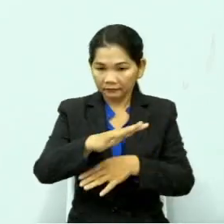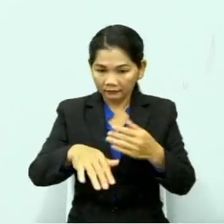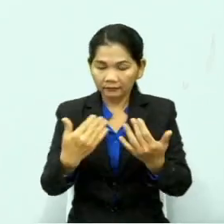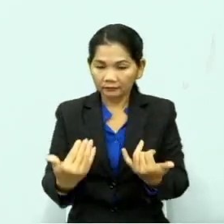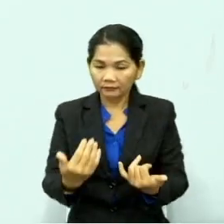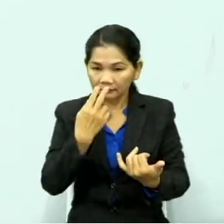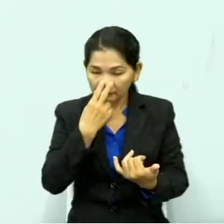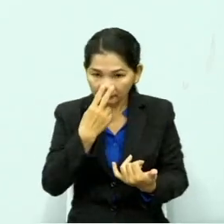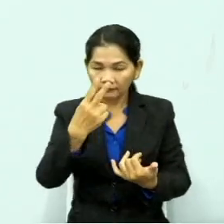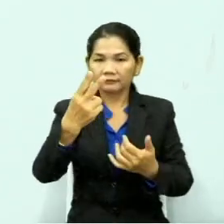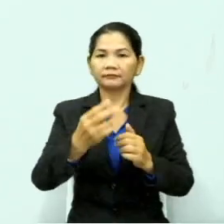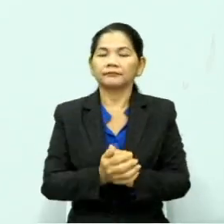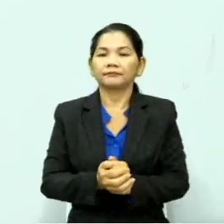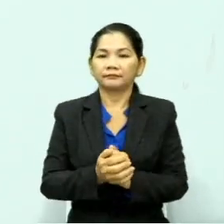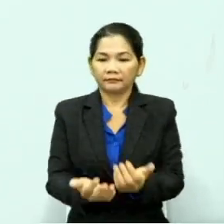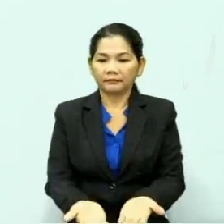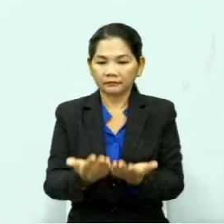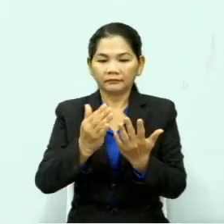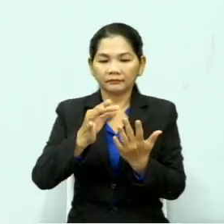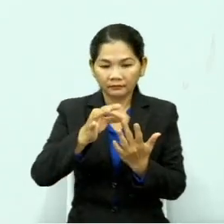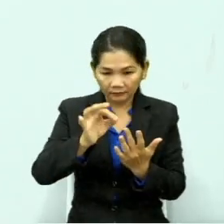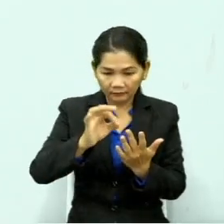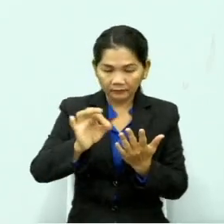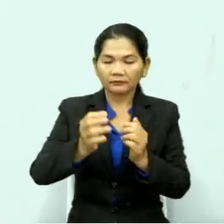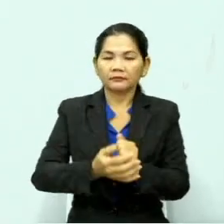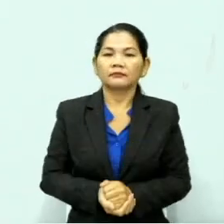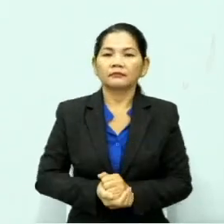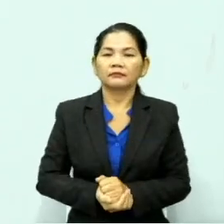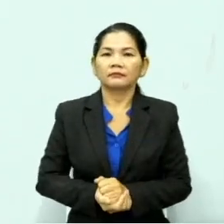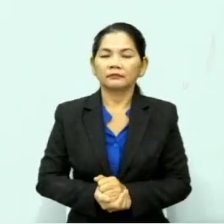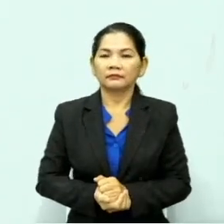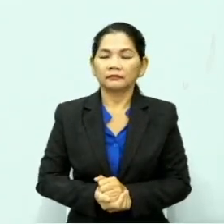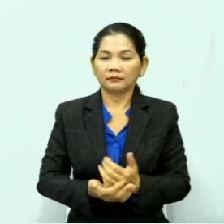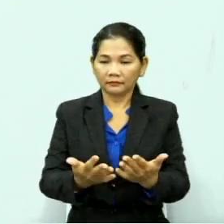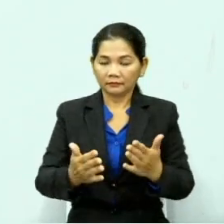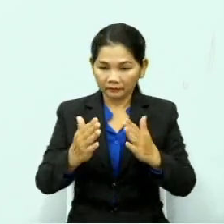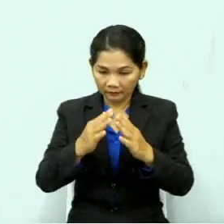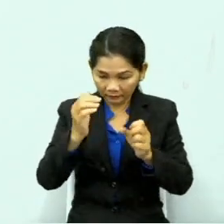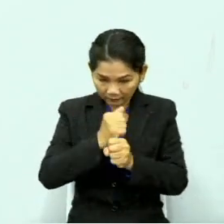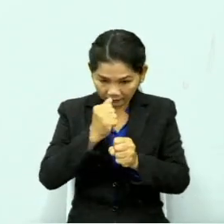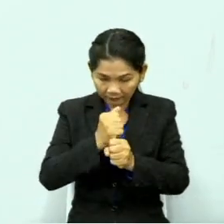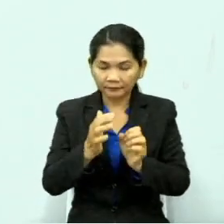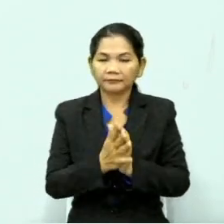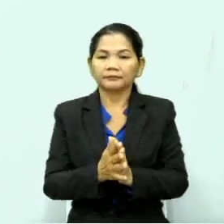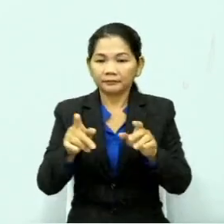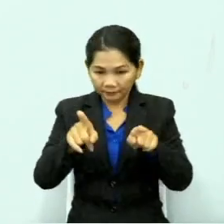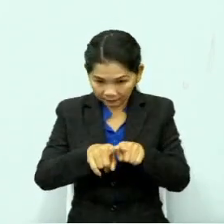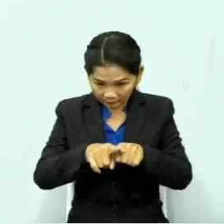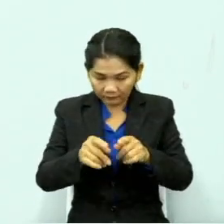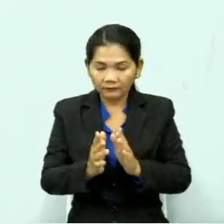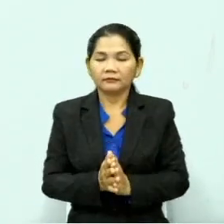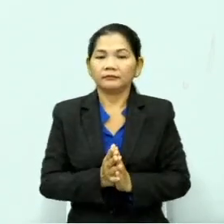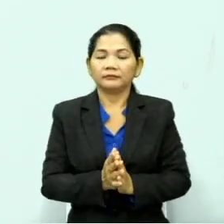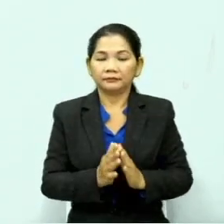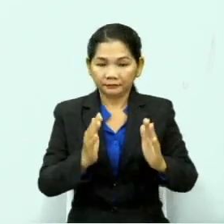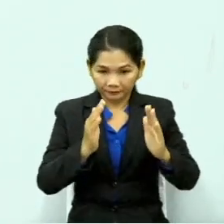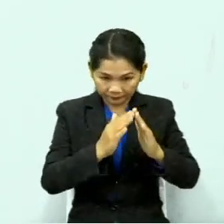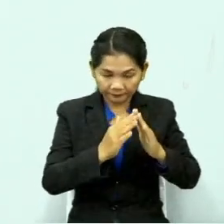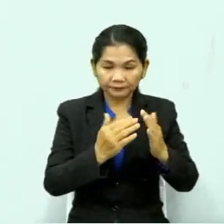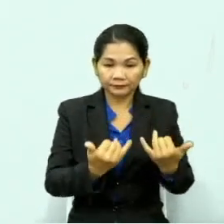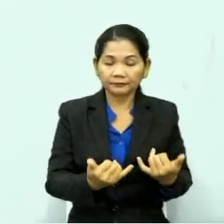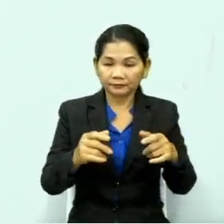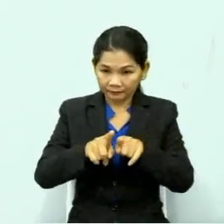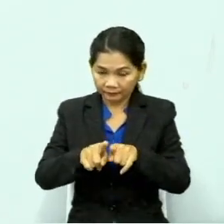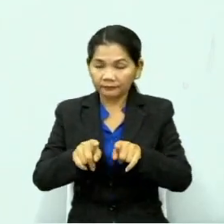con chăm bờ tiên tốt cho mùi nhạc rưu tặng ạc nế mứa. Chà ta kịch ca bà tè để con bà thơ. Chà đôi nắng chà nhạc rưu đài rưu